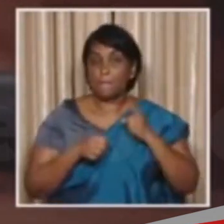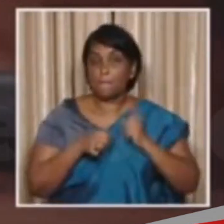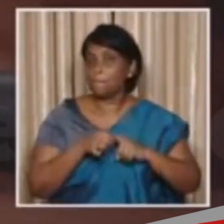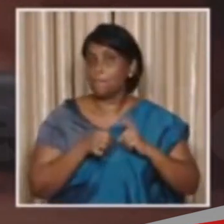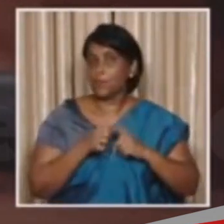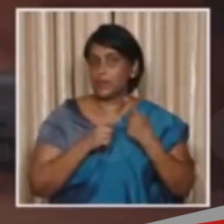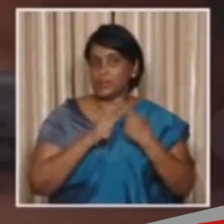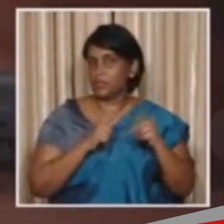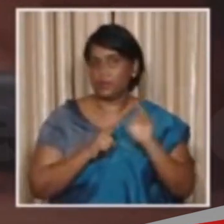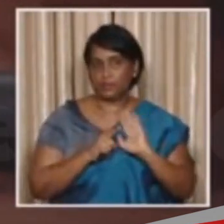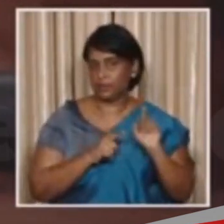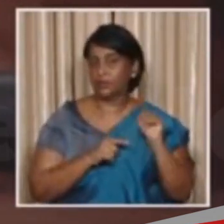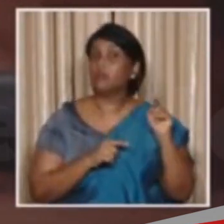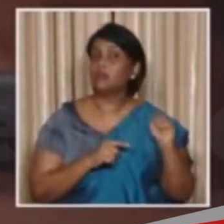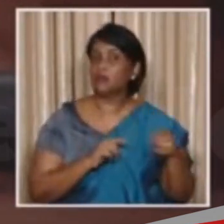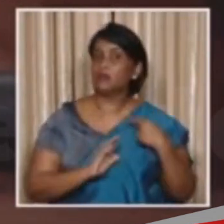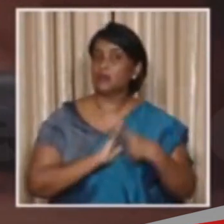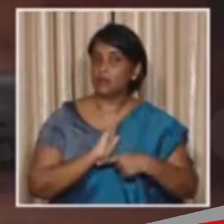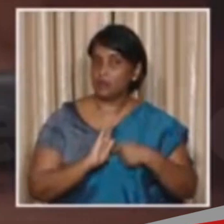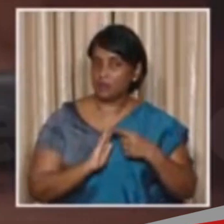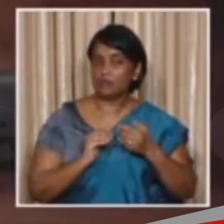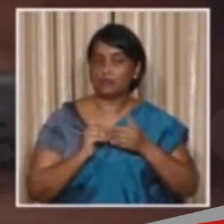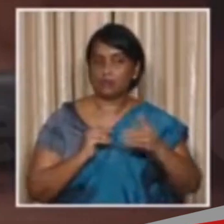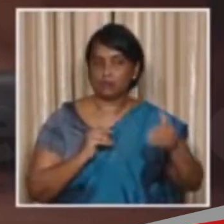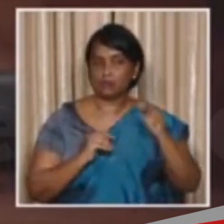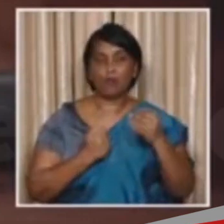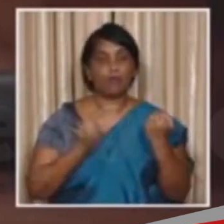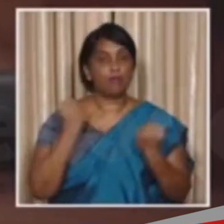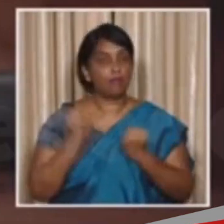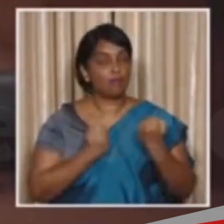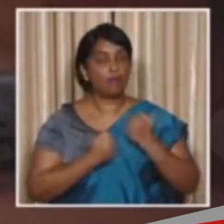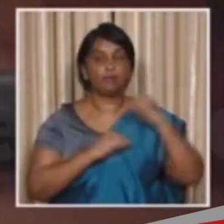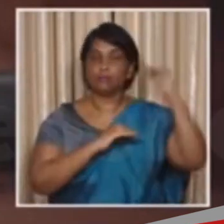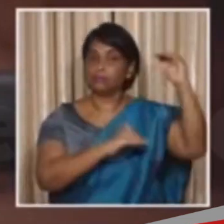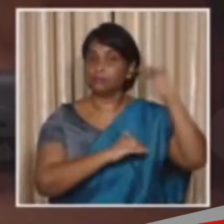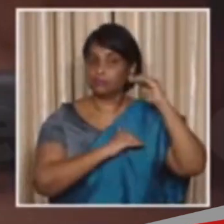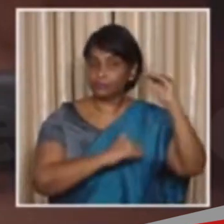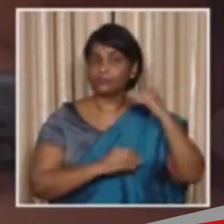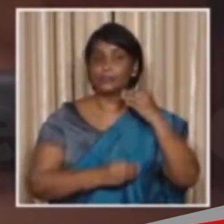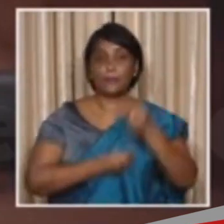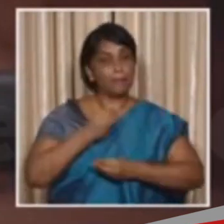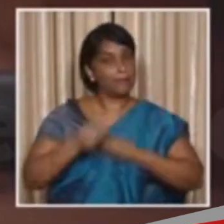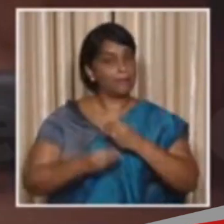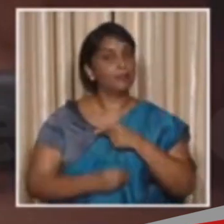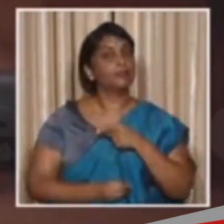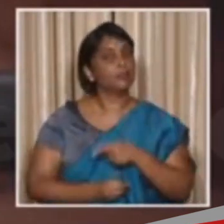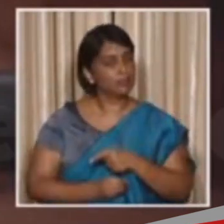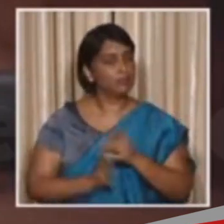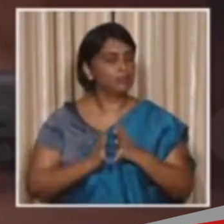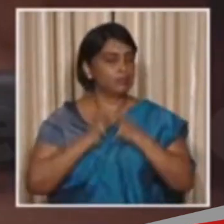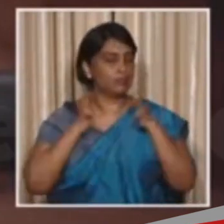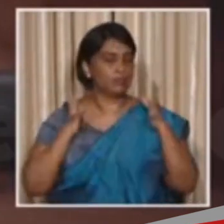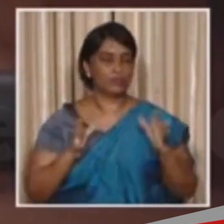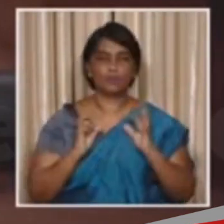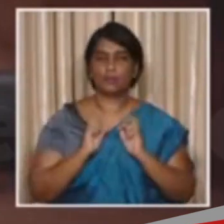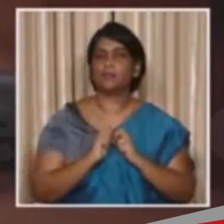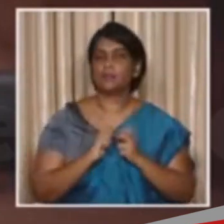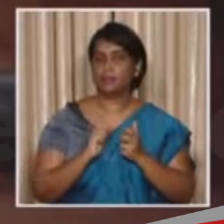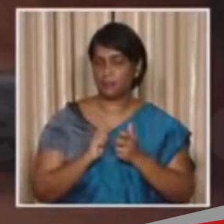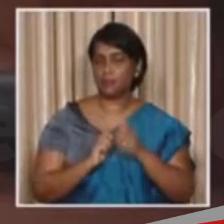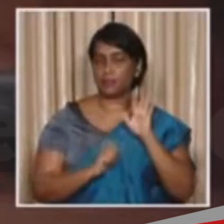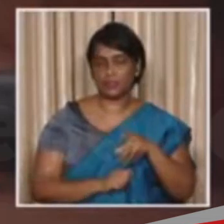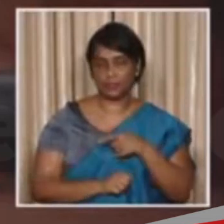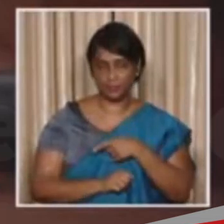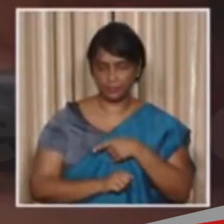නෙවෙයි, අපේ රටේ මේ වෙනමටත් ඉන්න වාහන ආනයනකරුවන්ගේ තමන්ගේ ව්‍යාපාරවලටත් විශාල බලපෑමක් ඇති කරනු ලබන